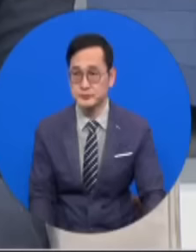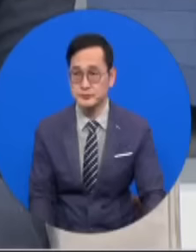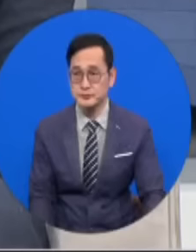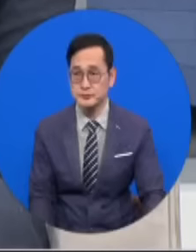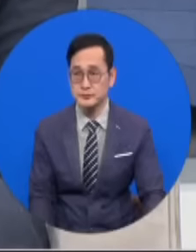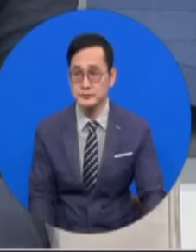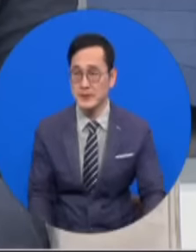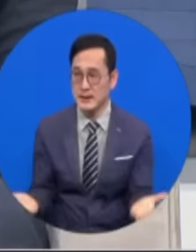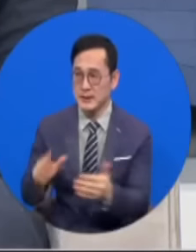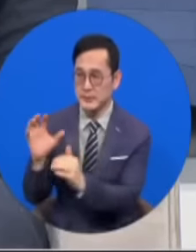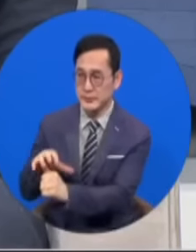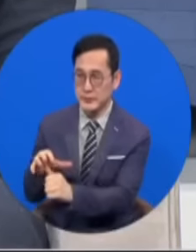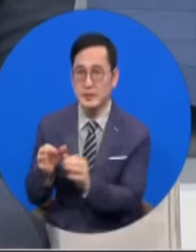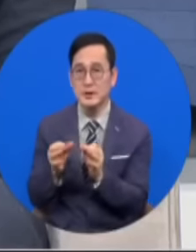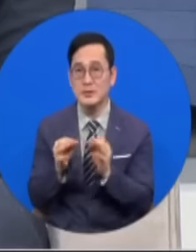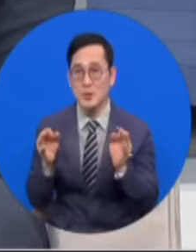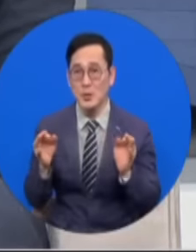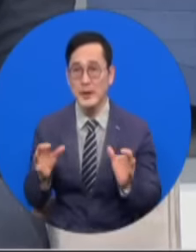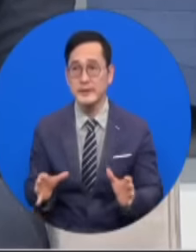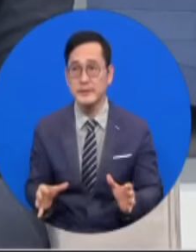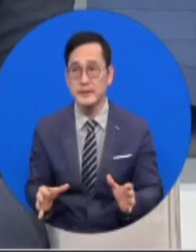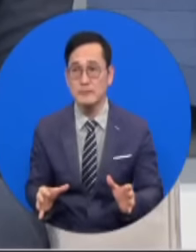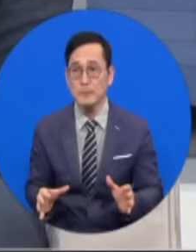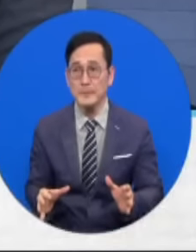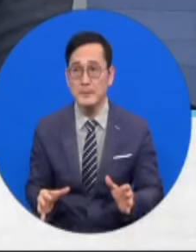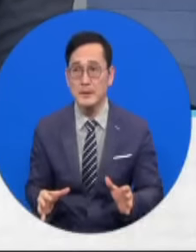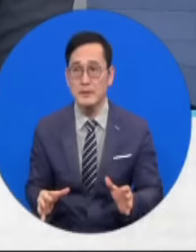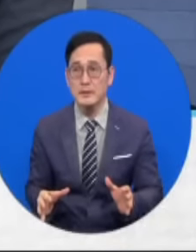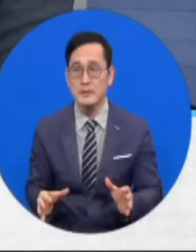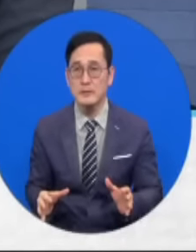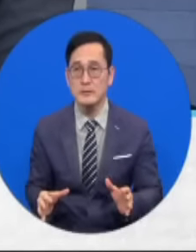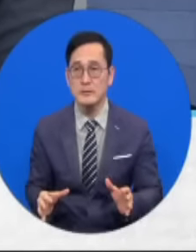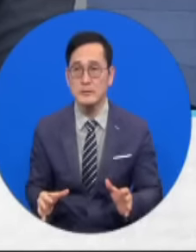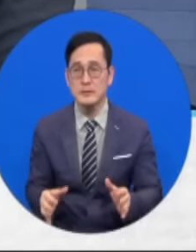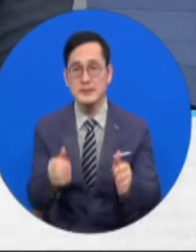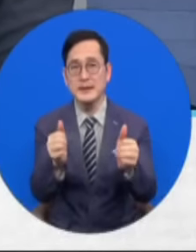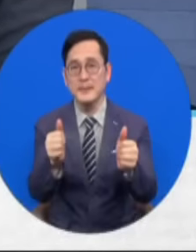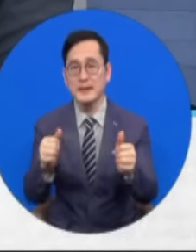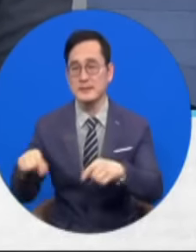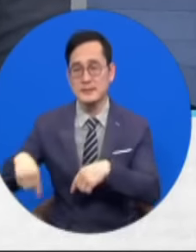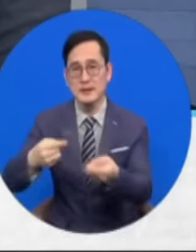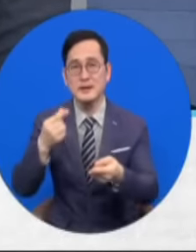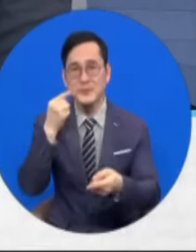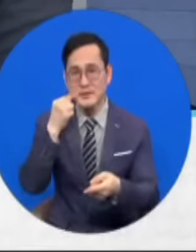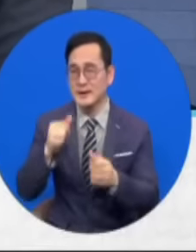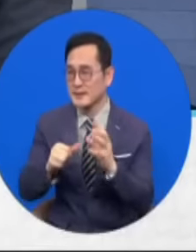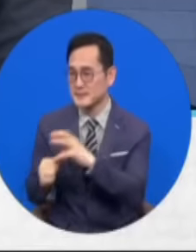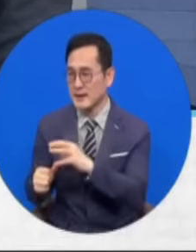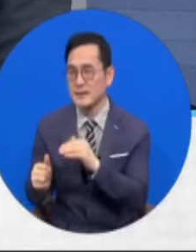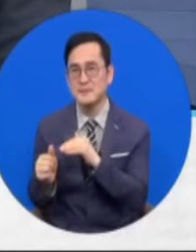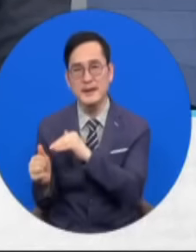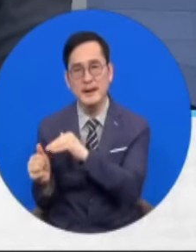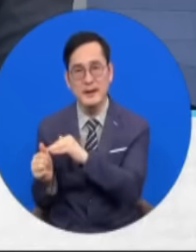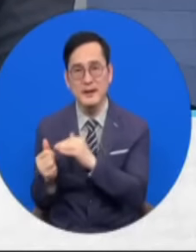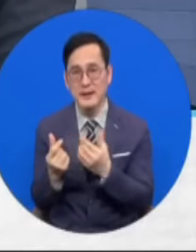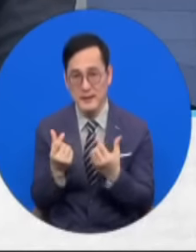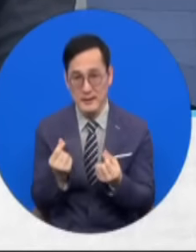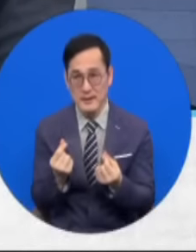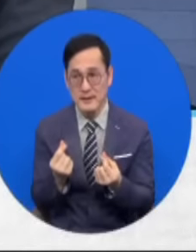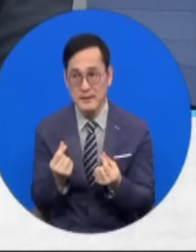직무가 정지돼 있는 순간 그 순간 동안 수사를 맡았던 수사 검사가 재판에 들어가지 못하게 그 재판을 지연시키기